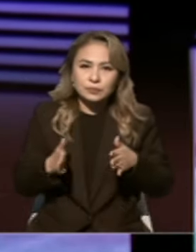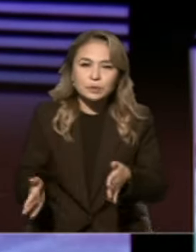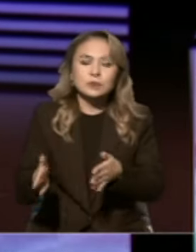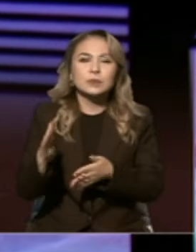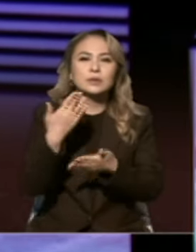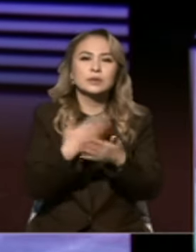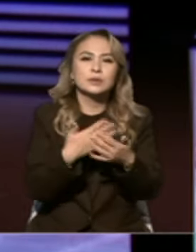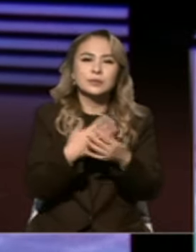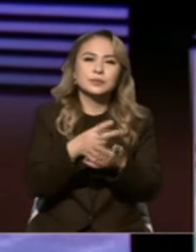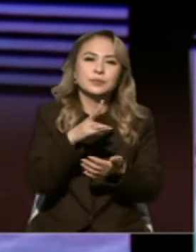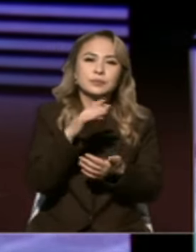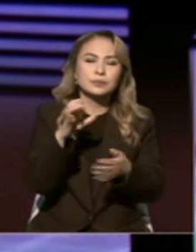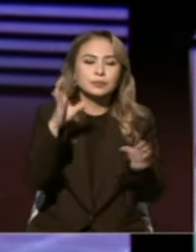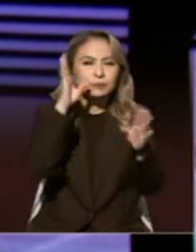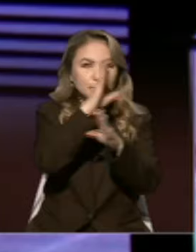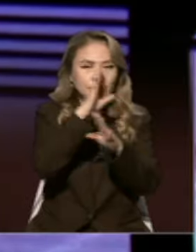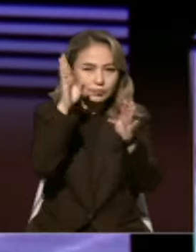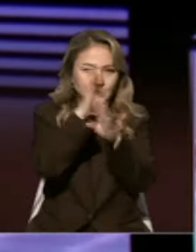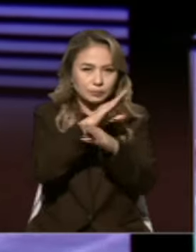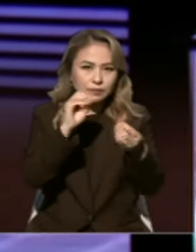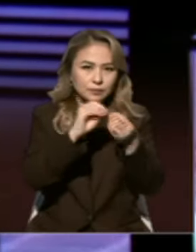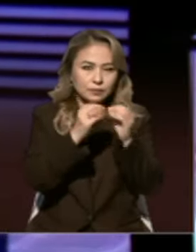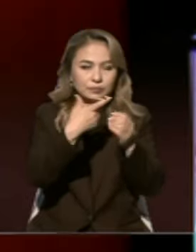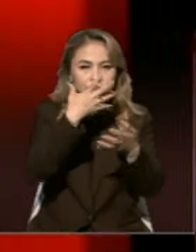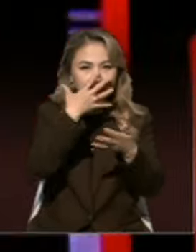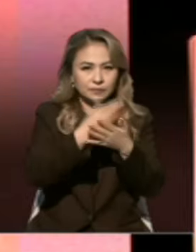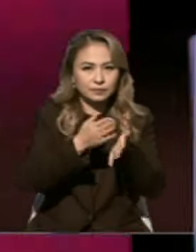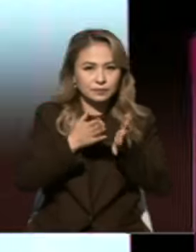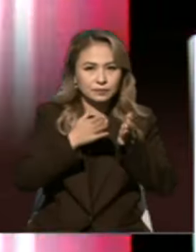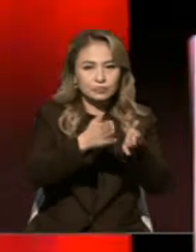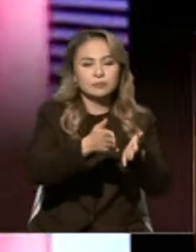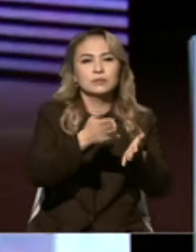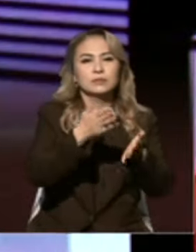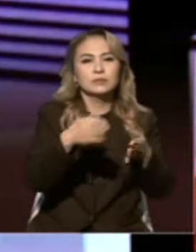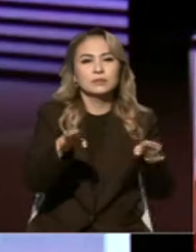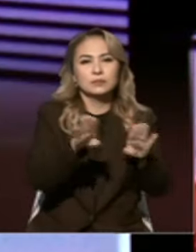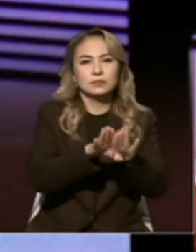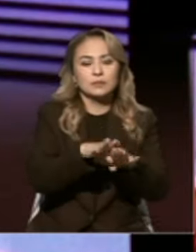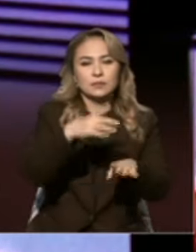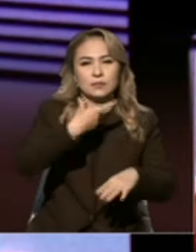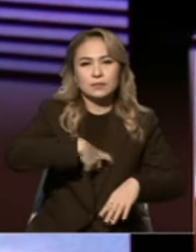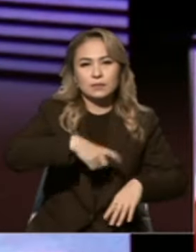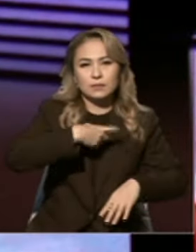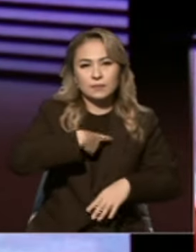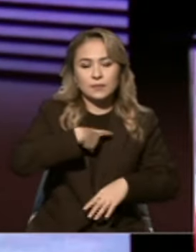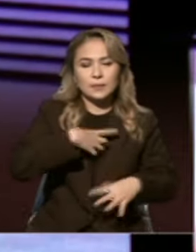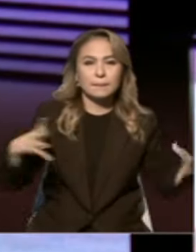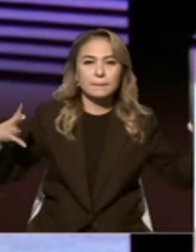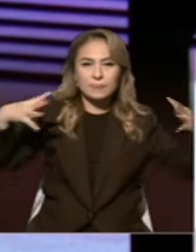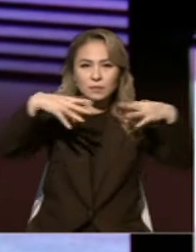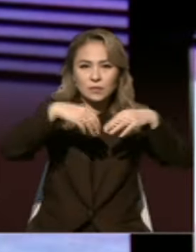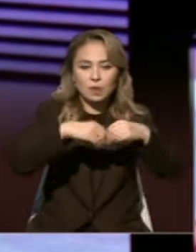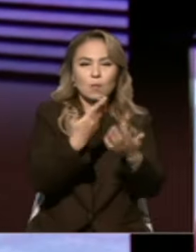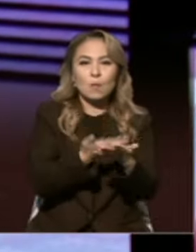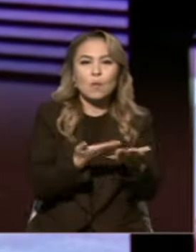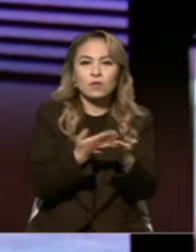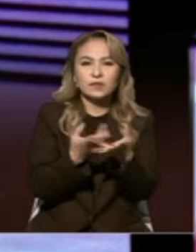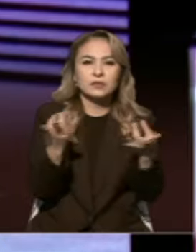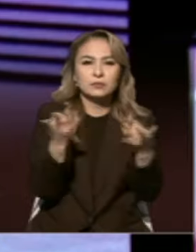министрлігі өз саласы бойынша, экология, экология өз саласы бойынша. Сосын олардың өзара бір бірлескен бір кеңес болу